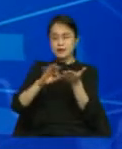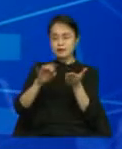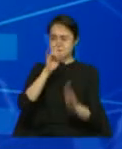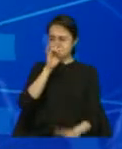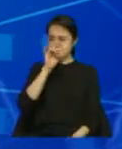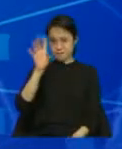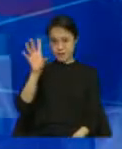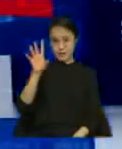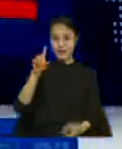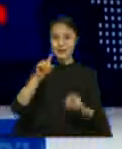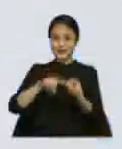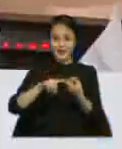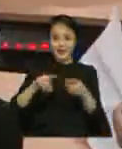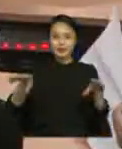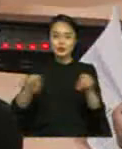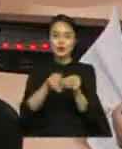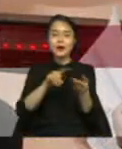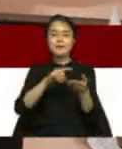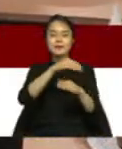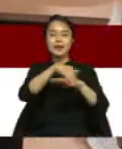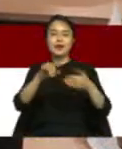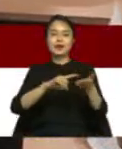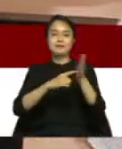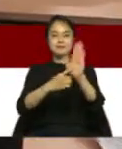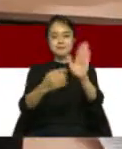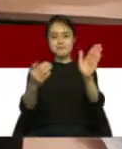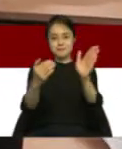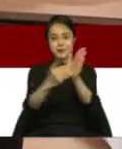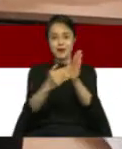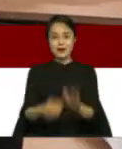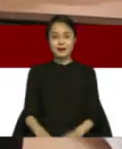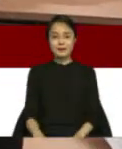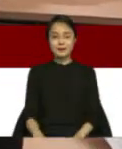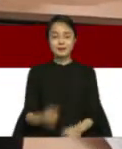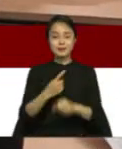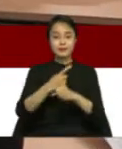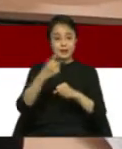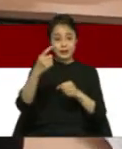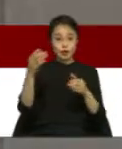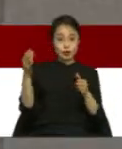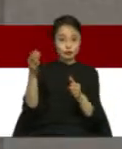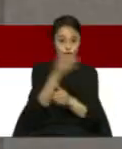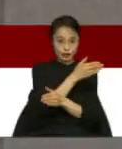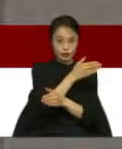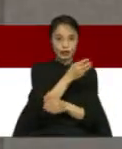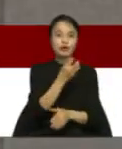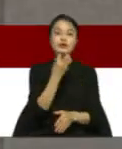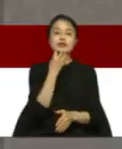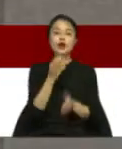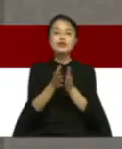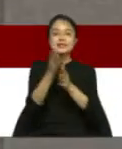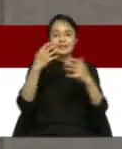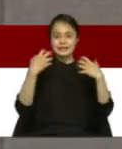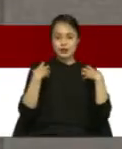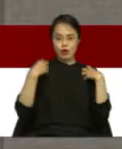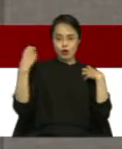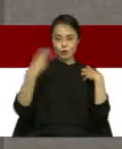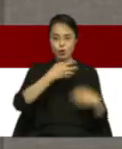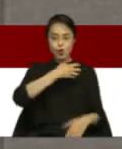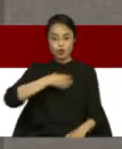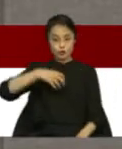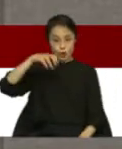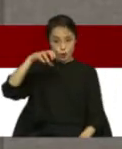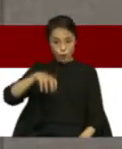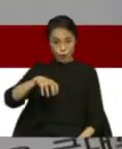종합 계획을 발표했습니다. 시는 우선 내년부터 서울시청사와 구청, 산하기관의